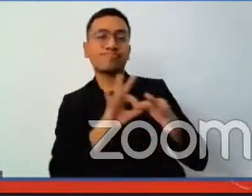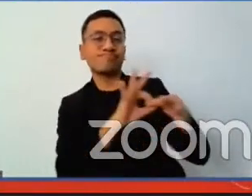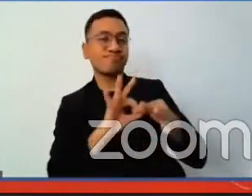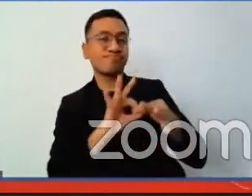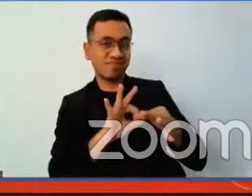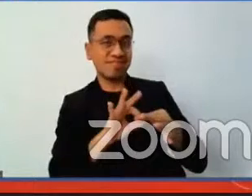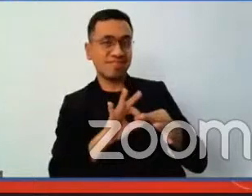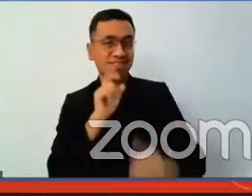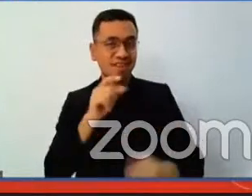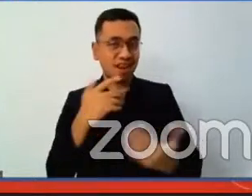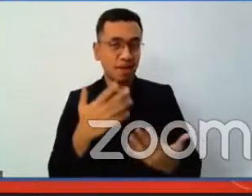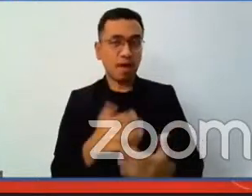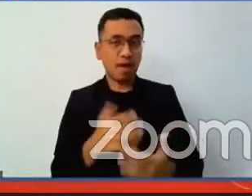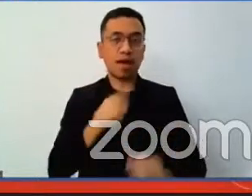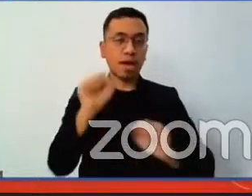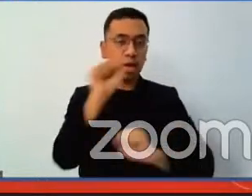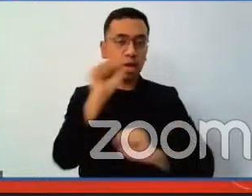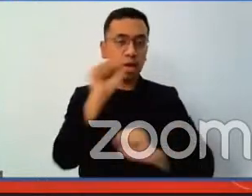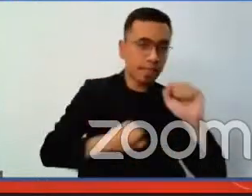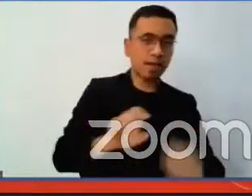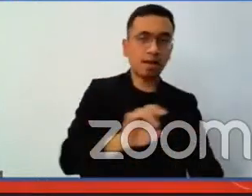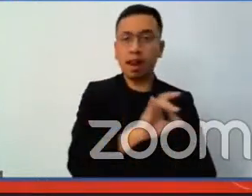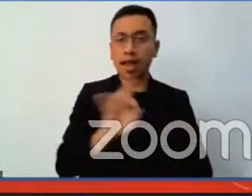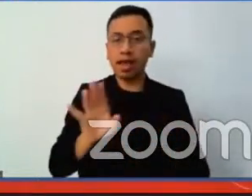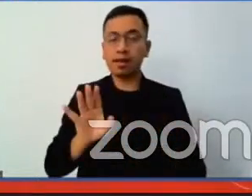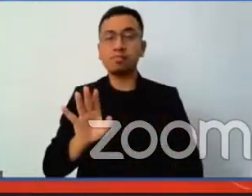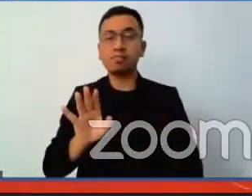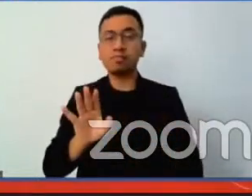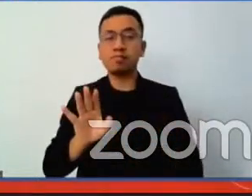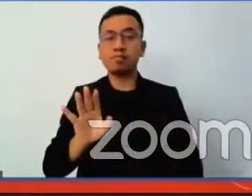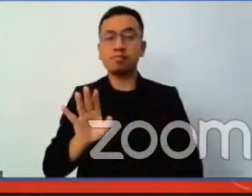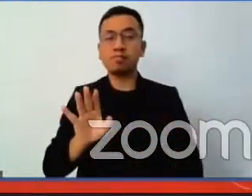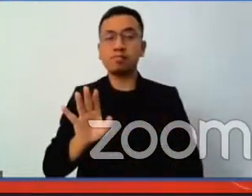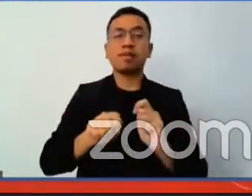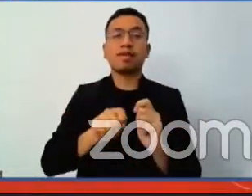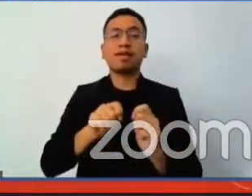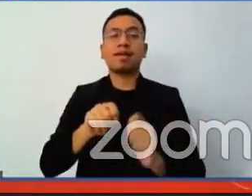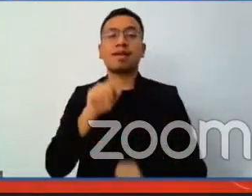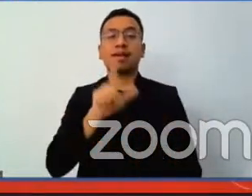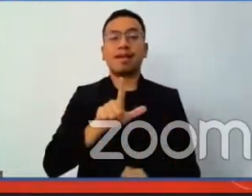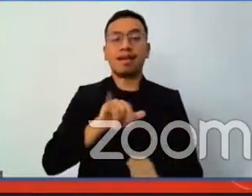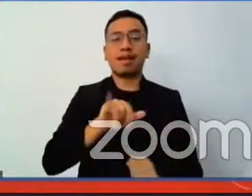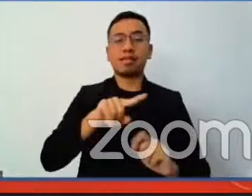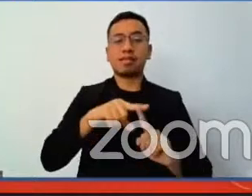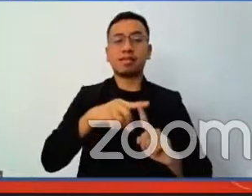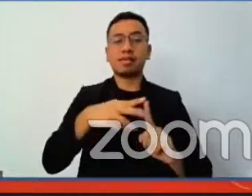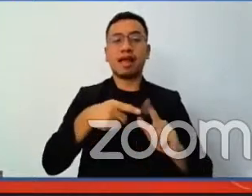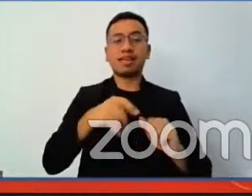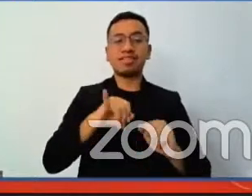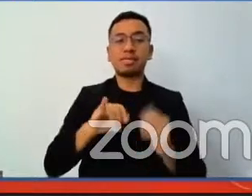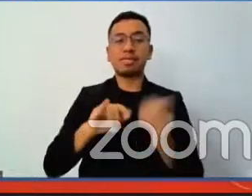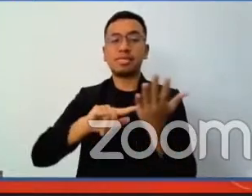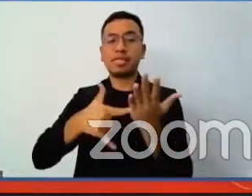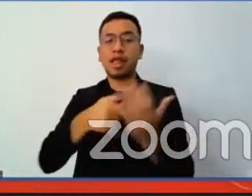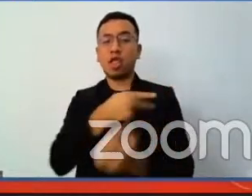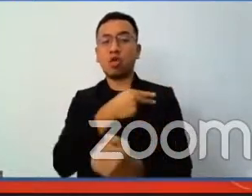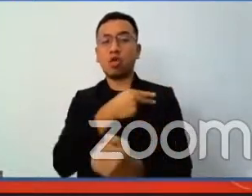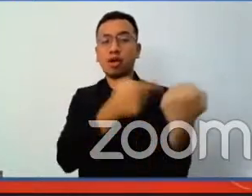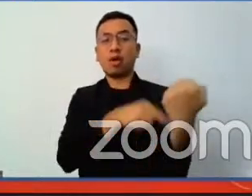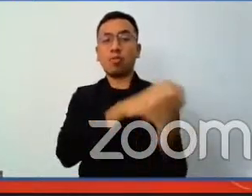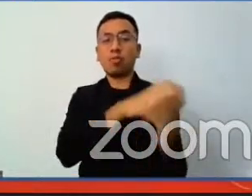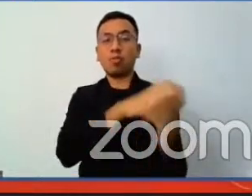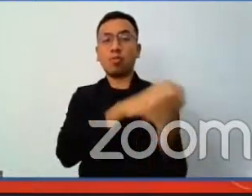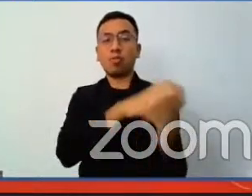kegiatan untuk meningkatkan kemampuan literasi digital masyarakat Indonesia, dan salah satunya adalah yang sedang rekan-rekan